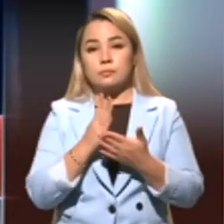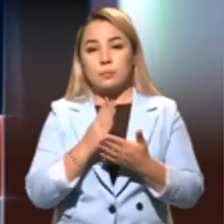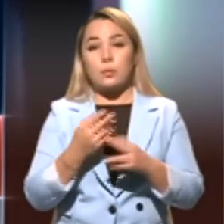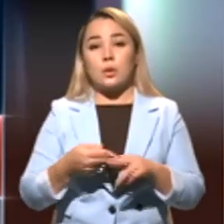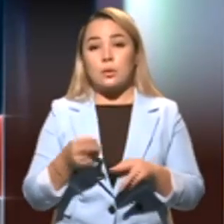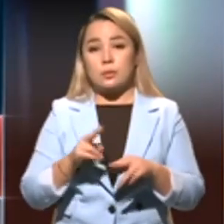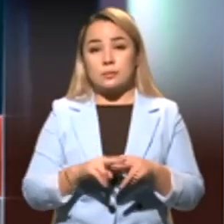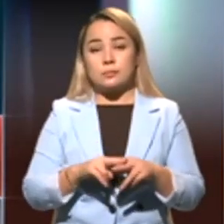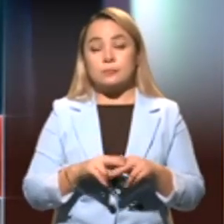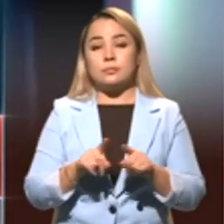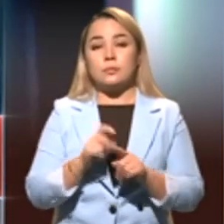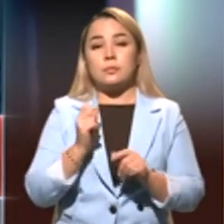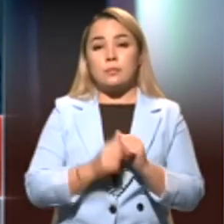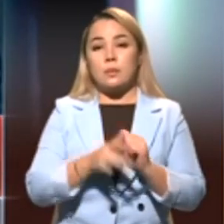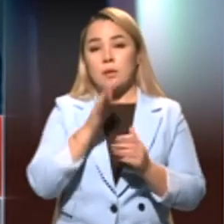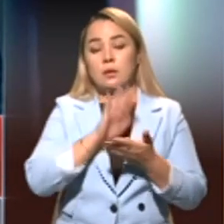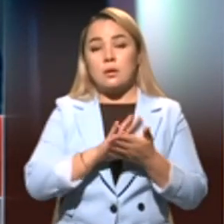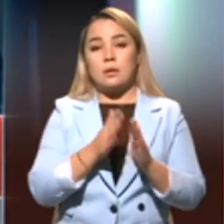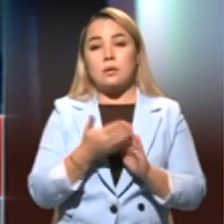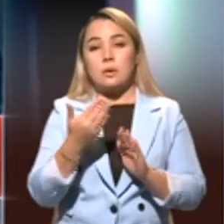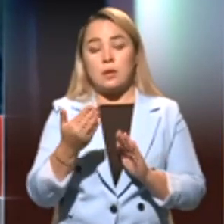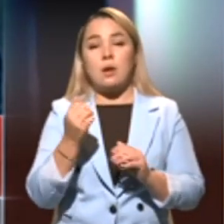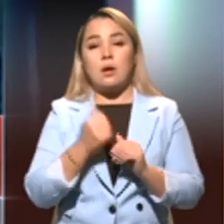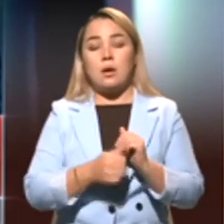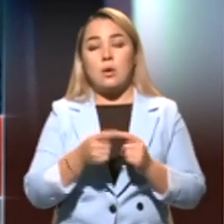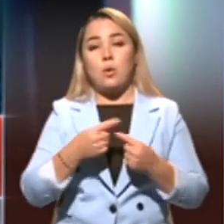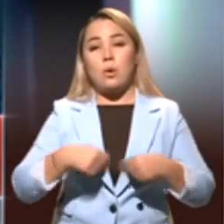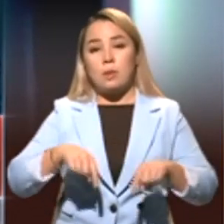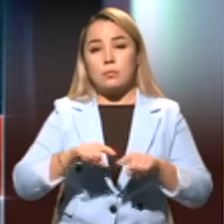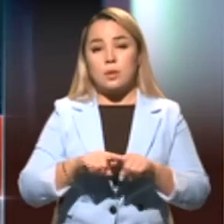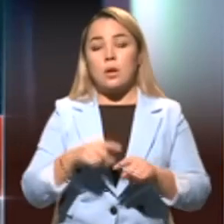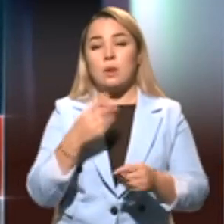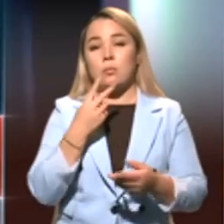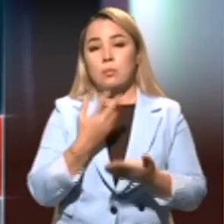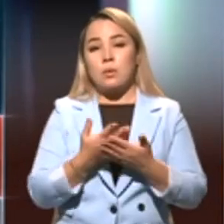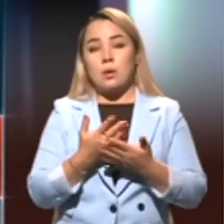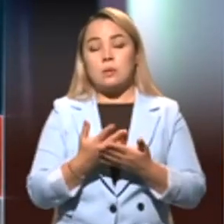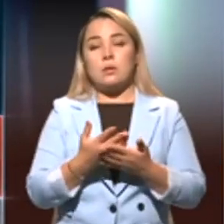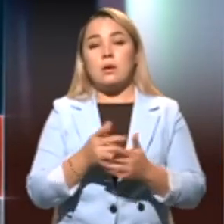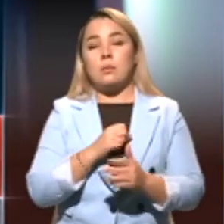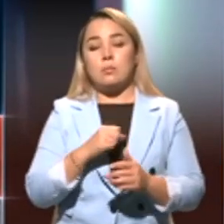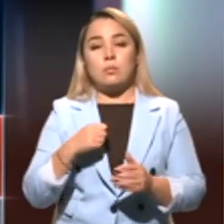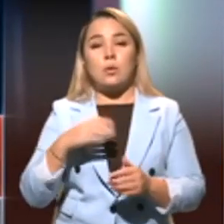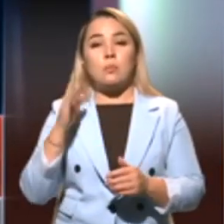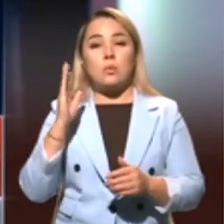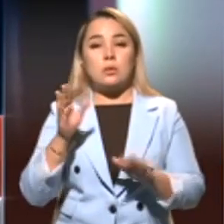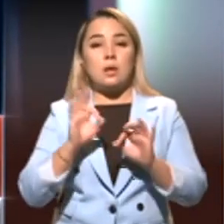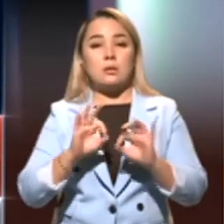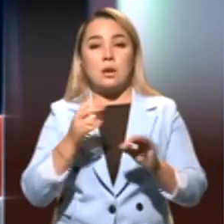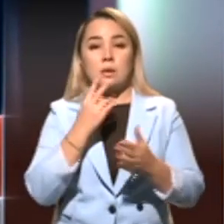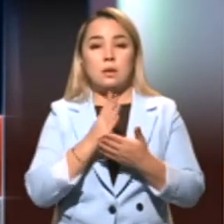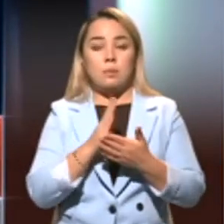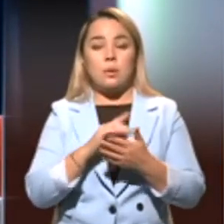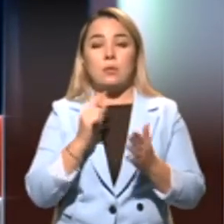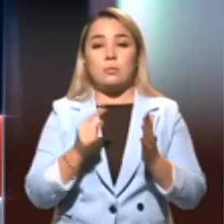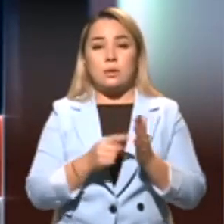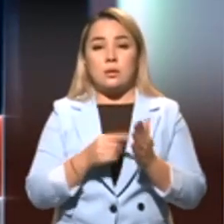Демек, мәселе әр кезеңде, әр қоғамда болатындығын дәлелдеді. Ал енді қоғамда осындай мәселе бар